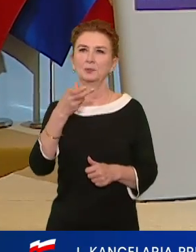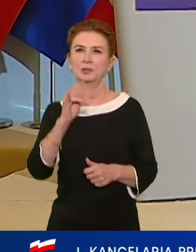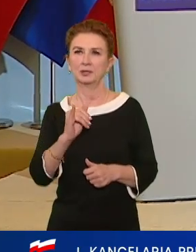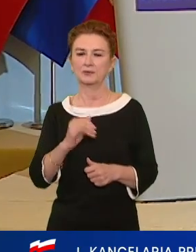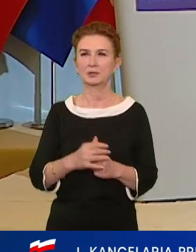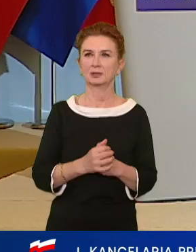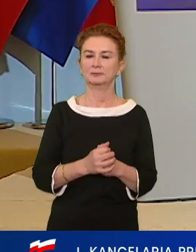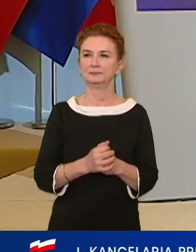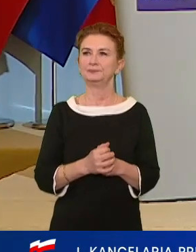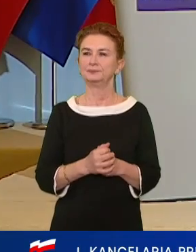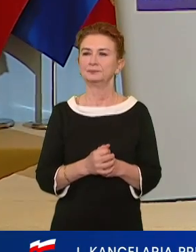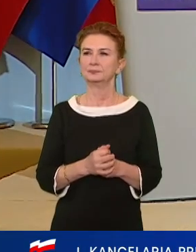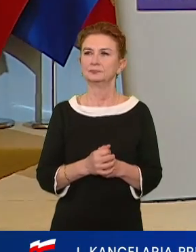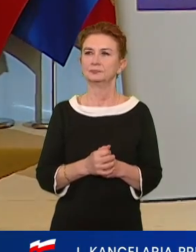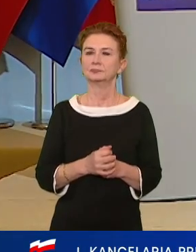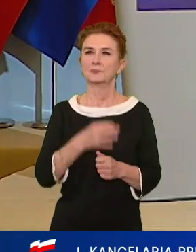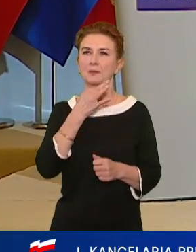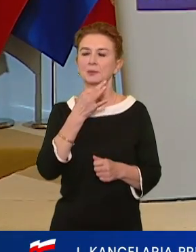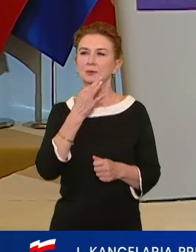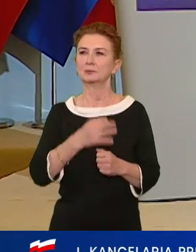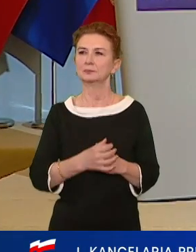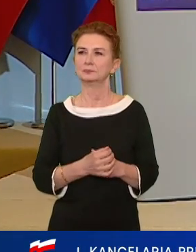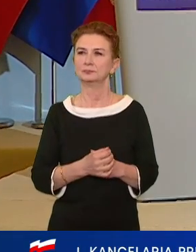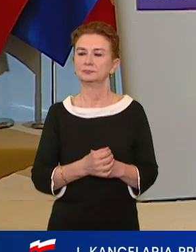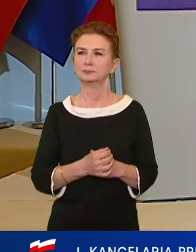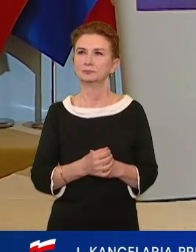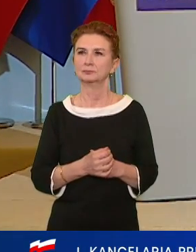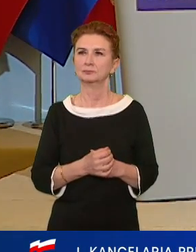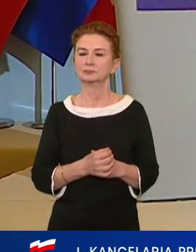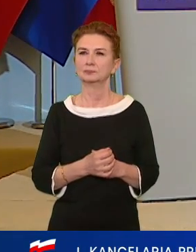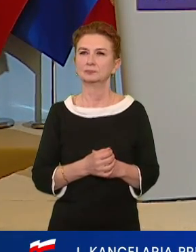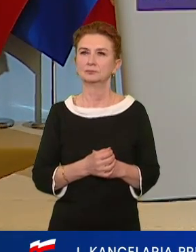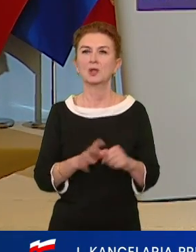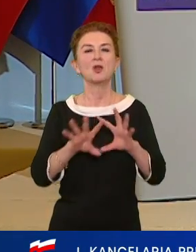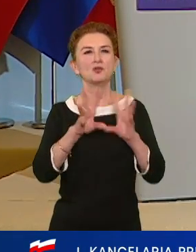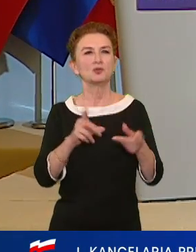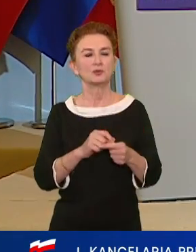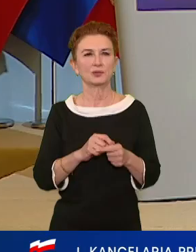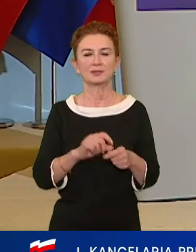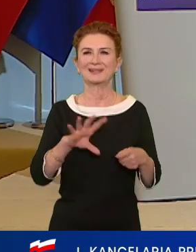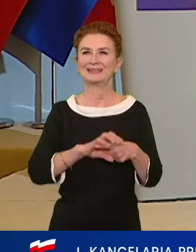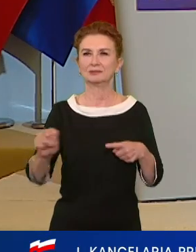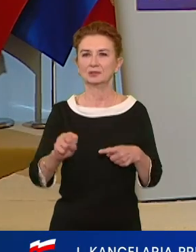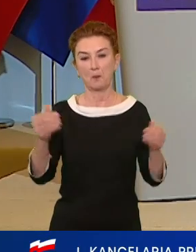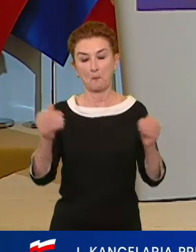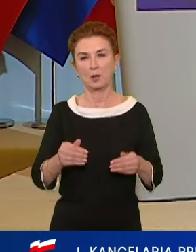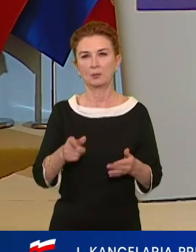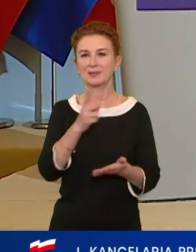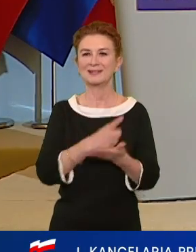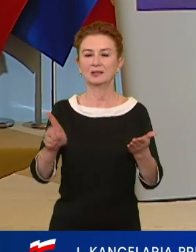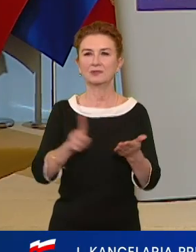agencji informacyjnej newseria pytam pana ministra tchórzewskiego oto 3 wszystkie wersje mogą zostać zniszczone na przykład na wakacje